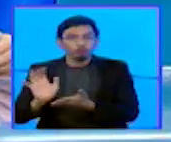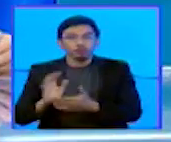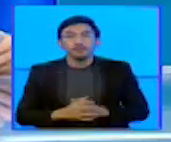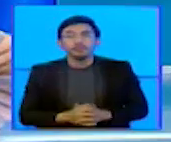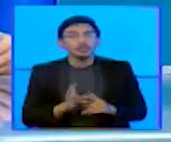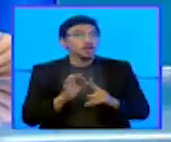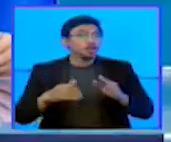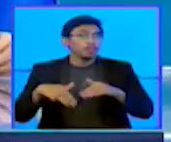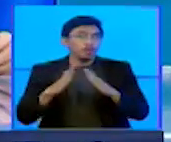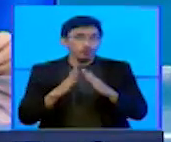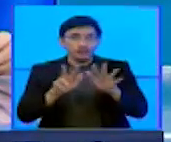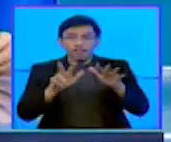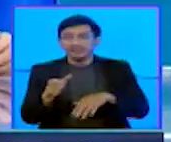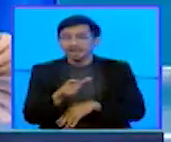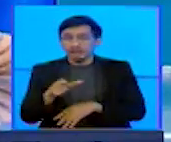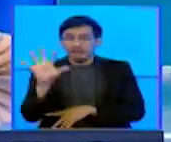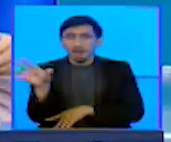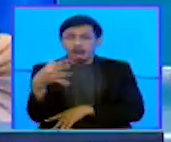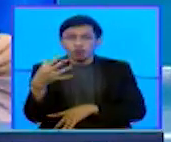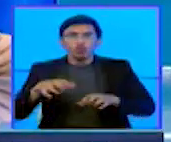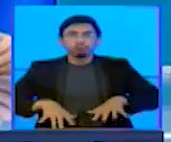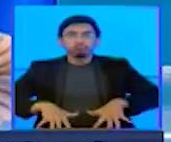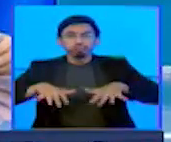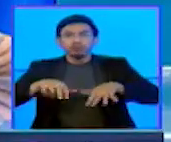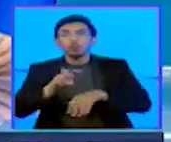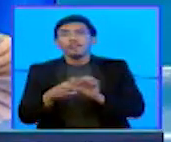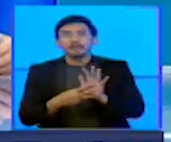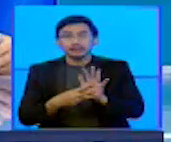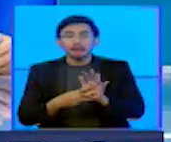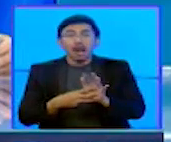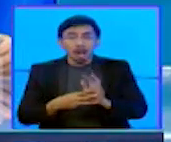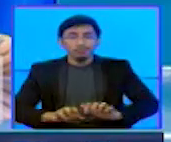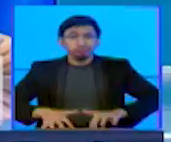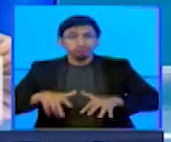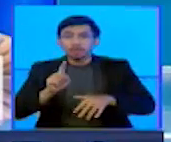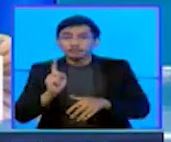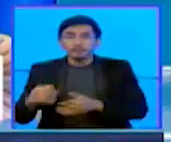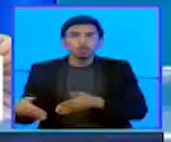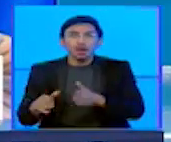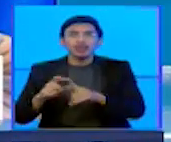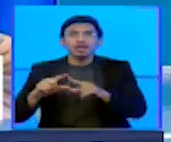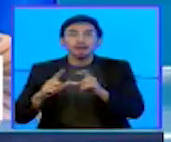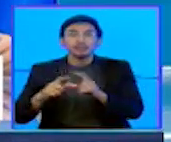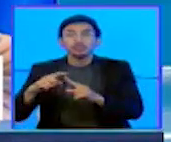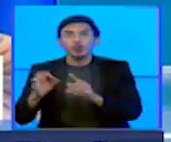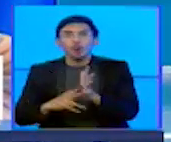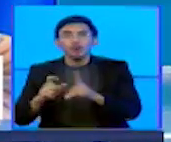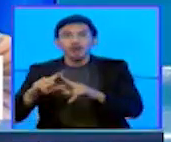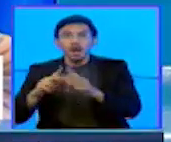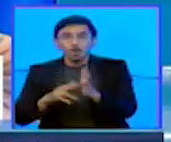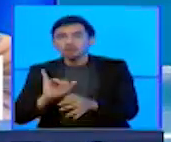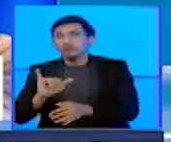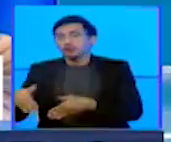Ratusan rumah di 8 kecamatan di Manado terendam hingga ketinggian 2 meter. Banjir akibat meluapnya Sungai Das Tondano dan